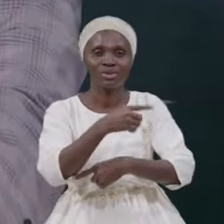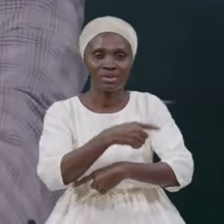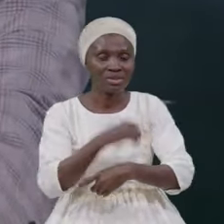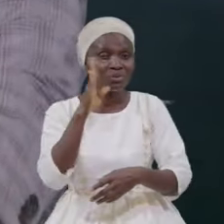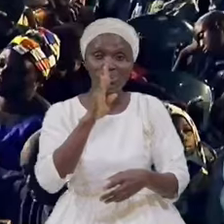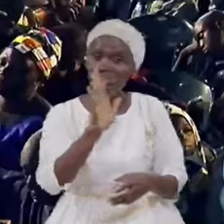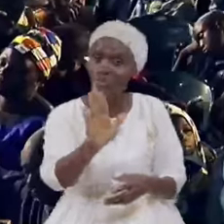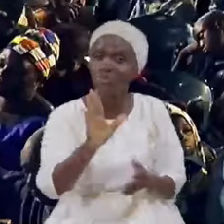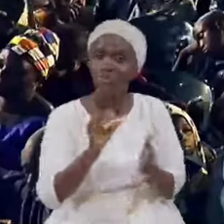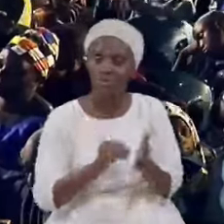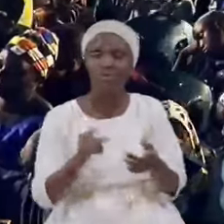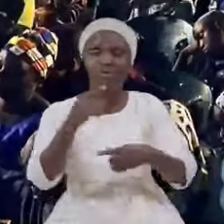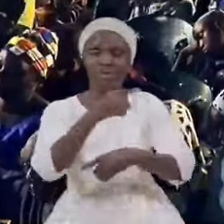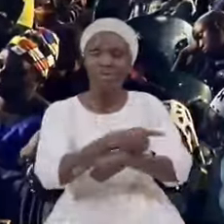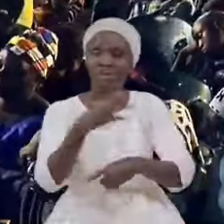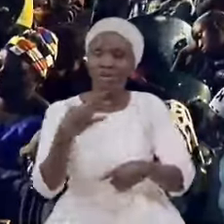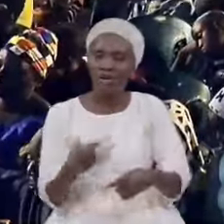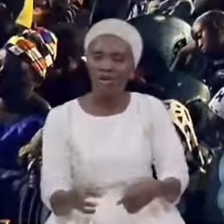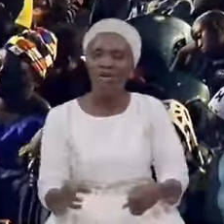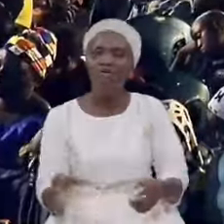avec Dieu au nom de Jésus.